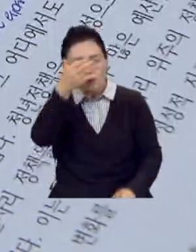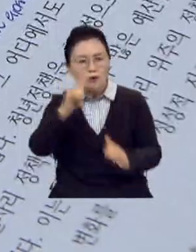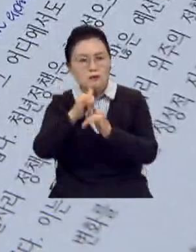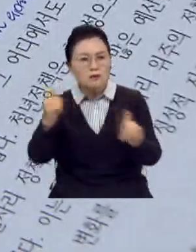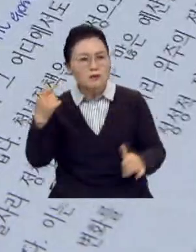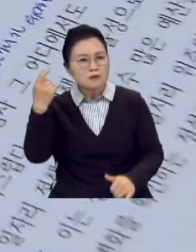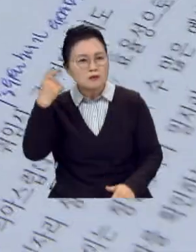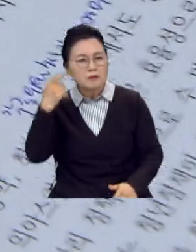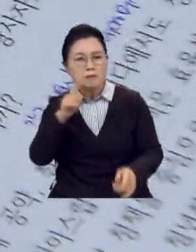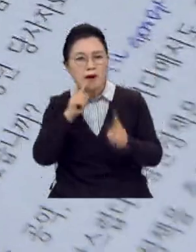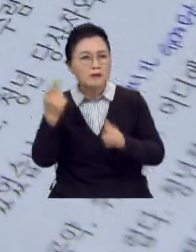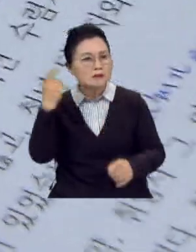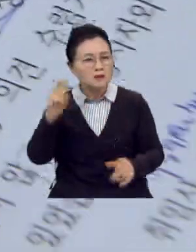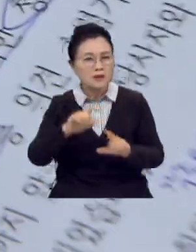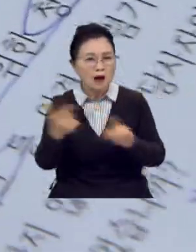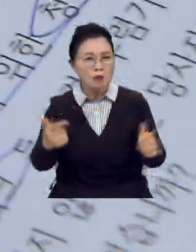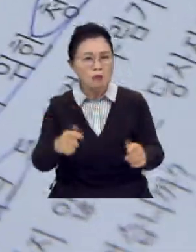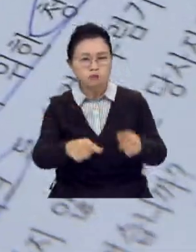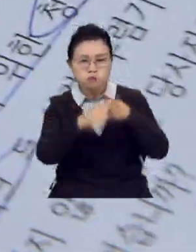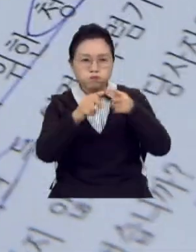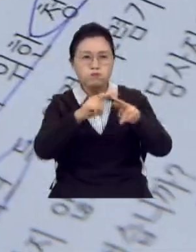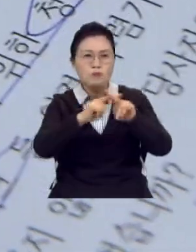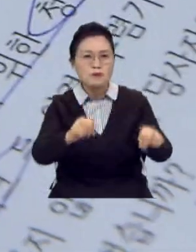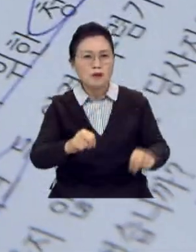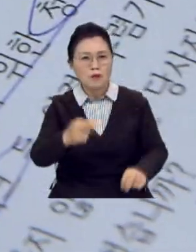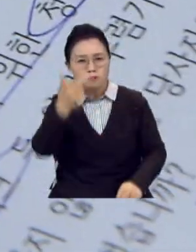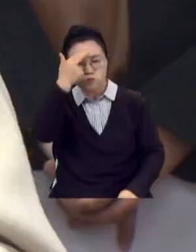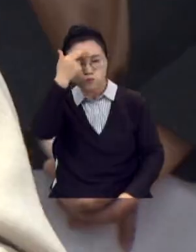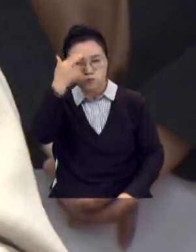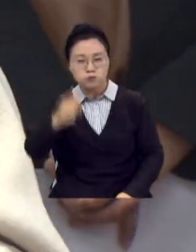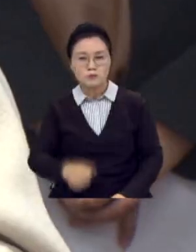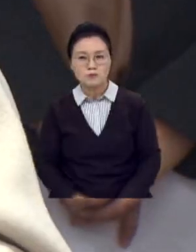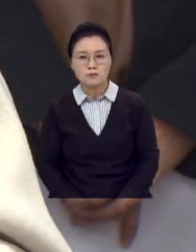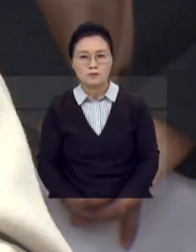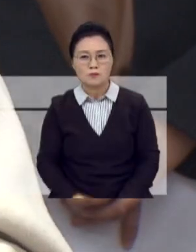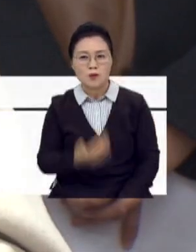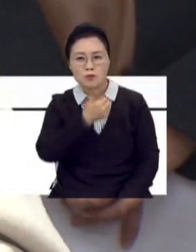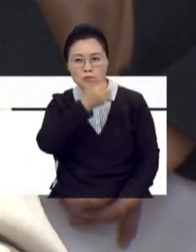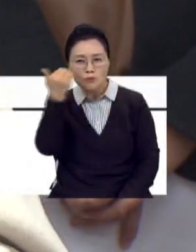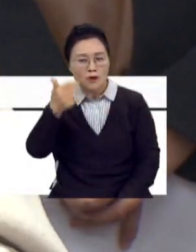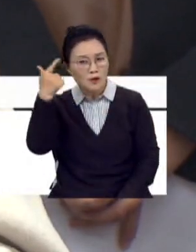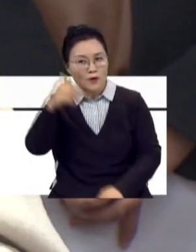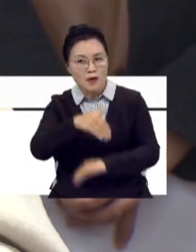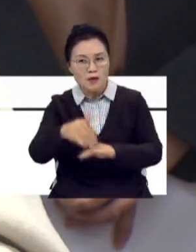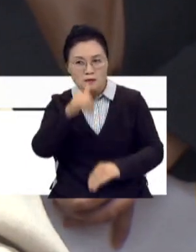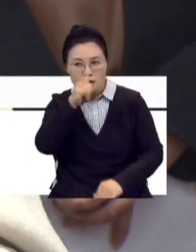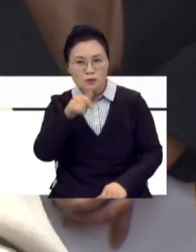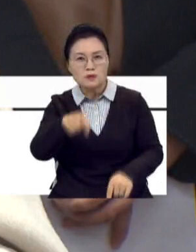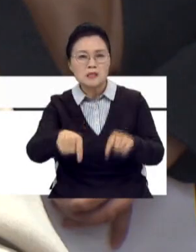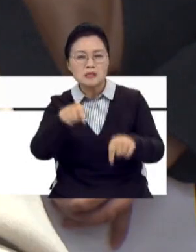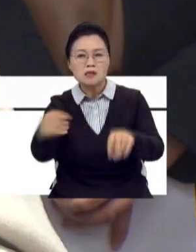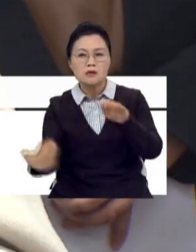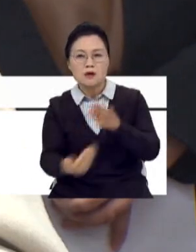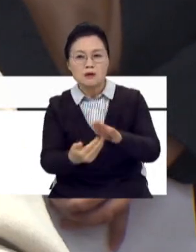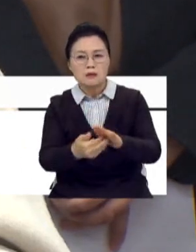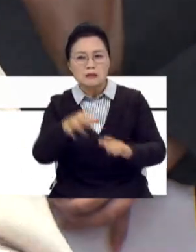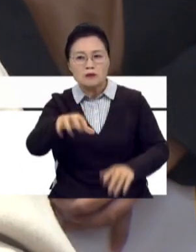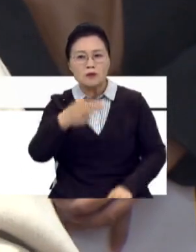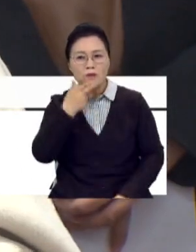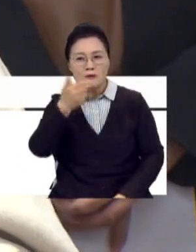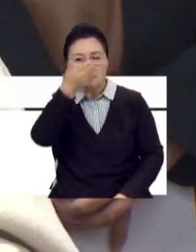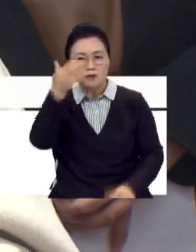의견을 듣지 않고 폐쇄를 결정한 것도 문제라고 밝혔습니다 꿈과 계획이 있어도 그것을 시연할 장소가 없는